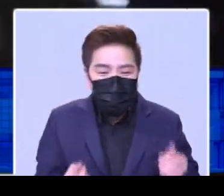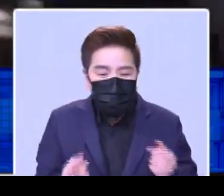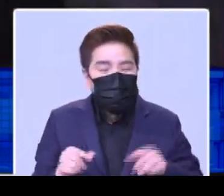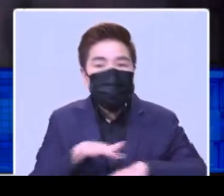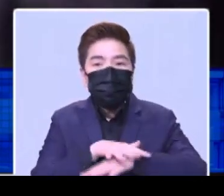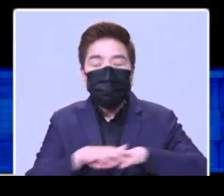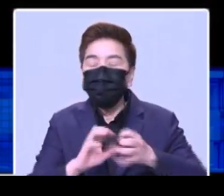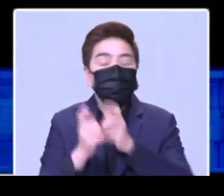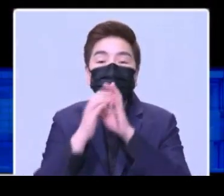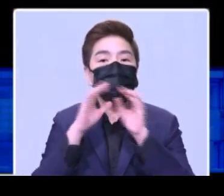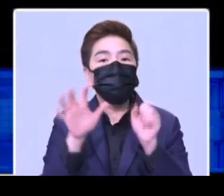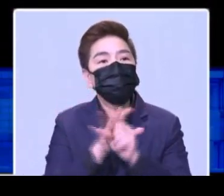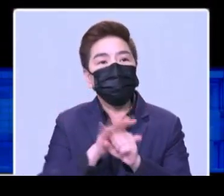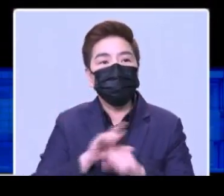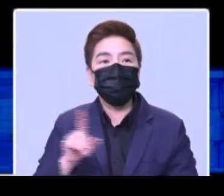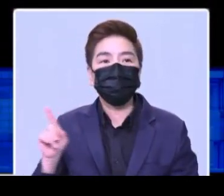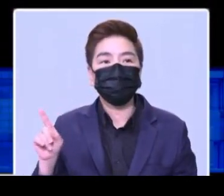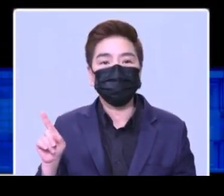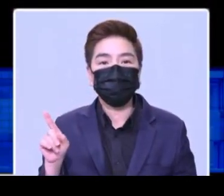ะฮะ